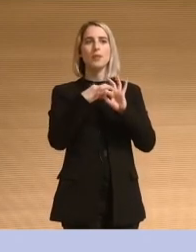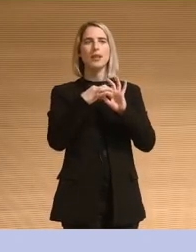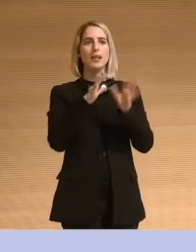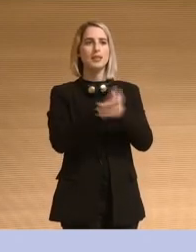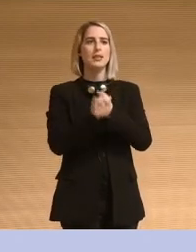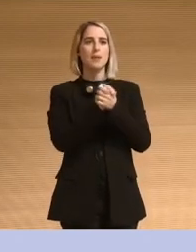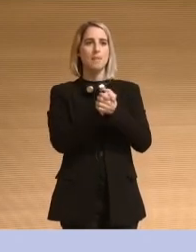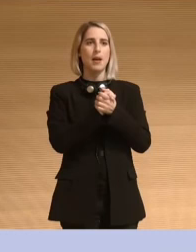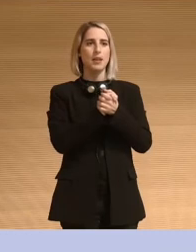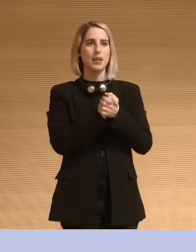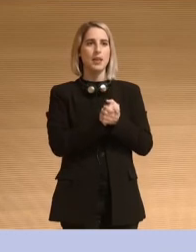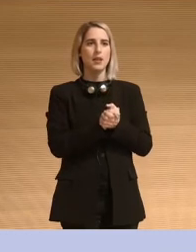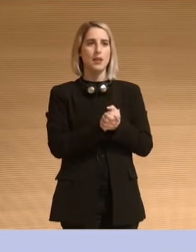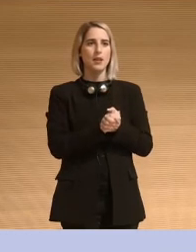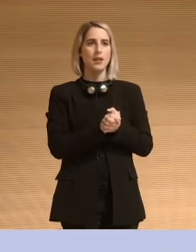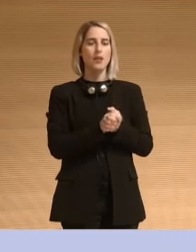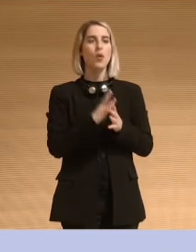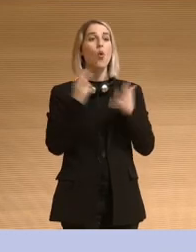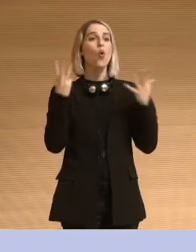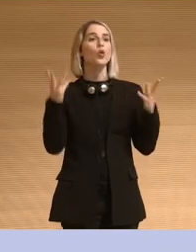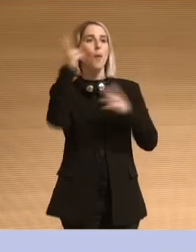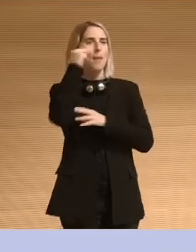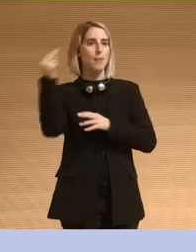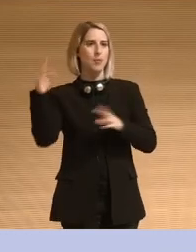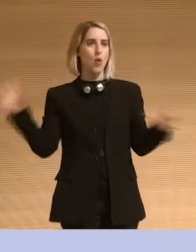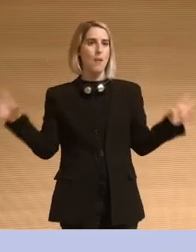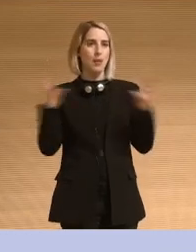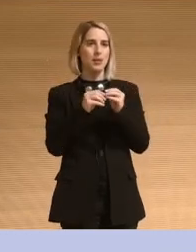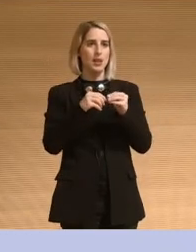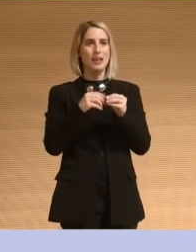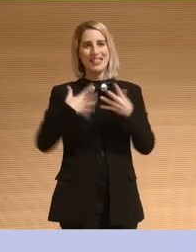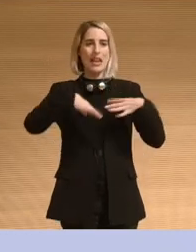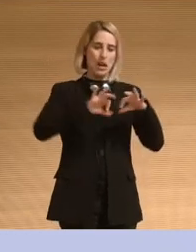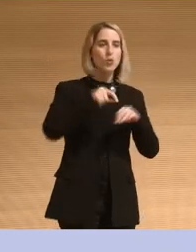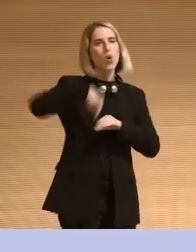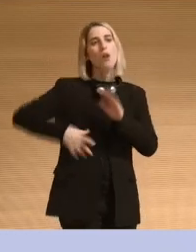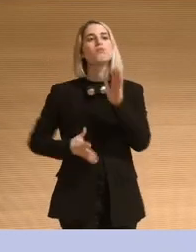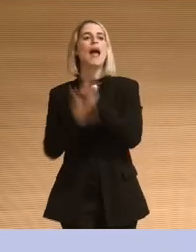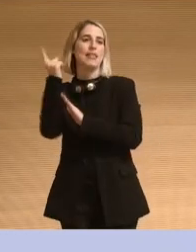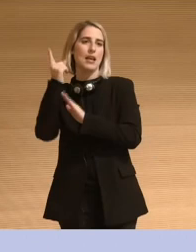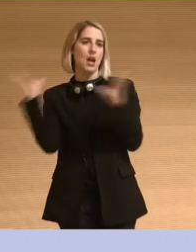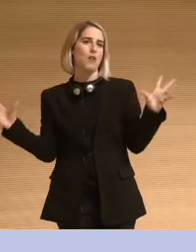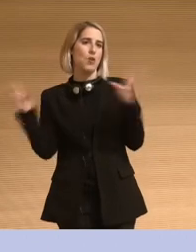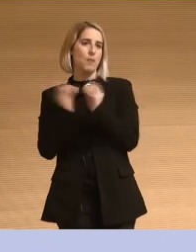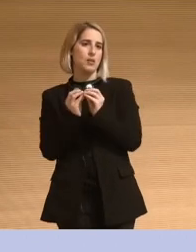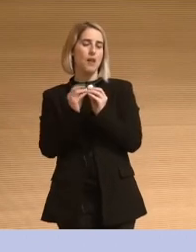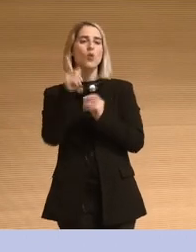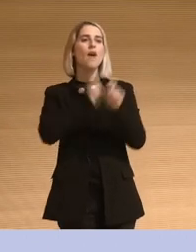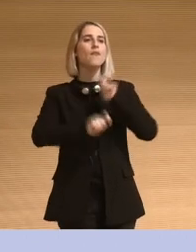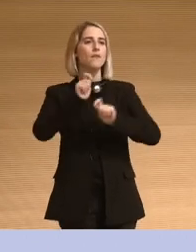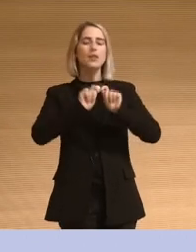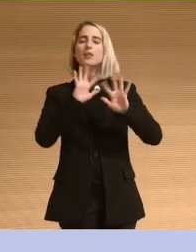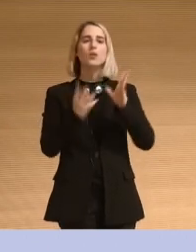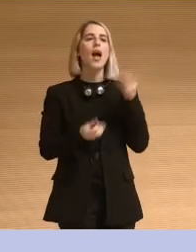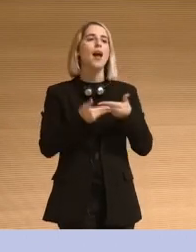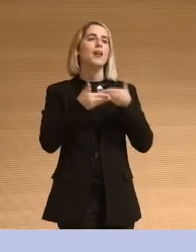έτσι ονομάζεται, είναι μια συμμαχία 8 πανεπιστημίων αρχικά, τώρα είμαστε 11, δημιούργησε τα λεγόμενα ανοιχτά εργαστήρια,